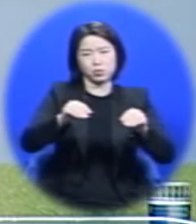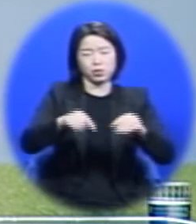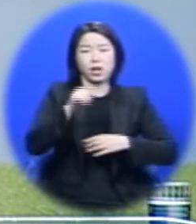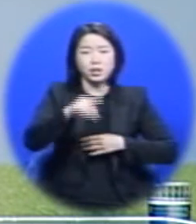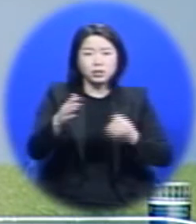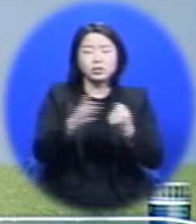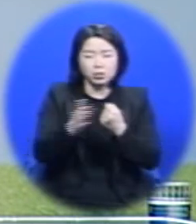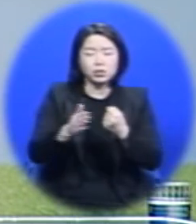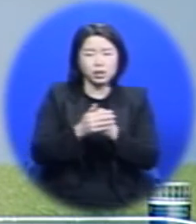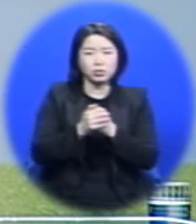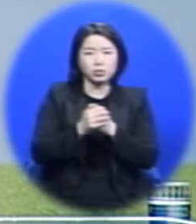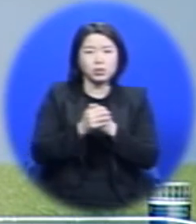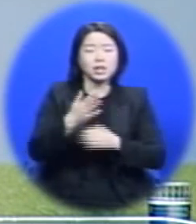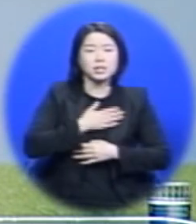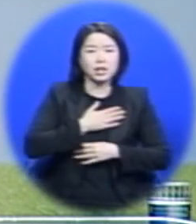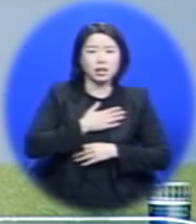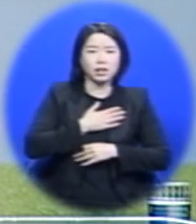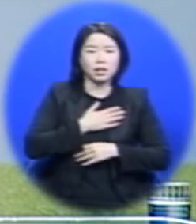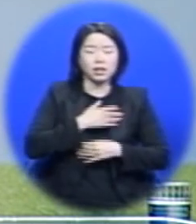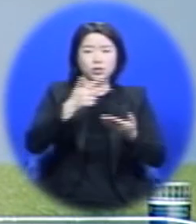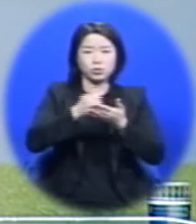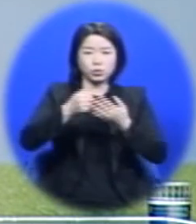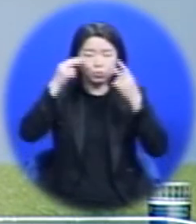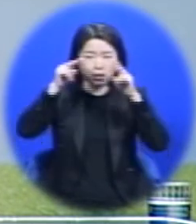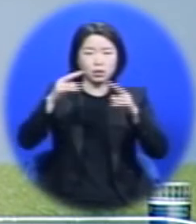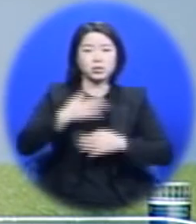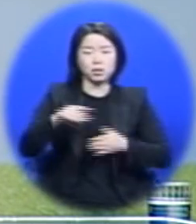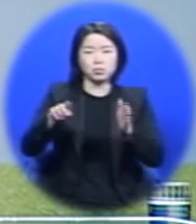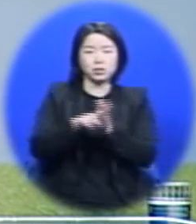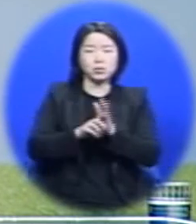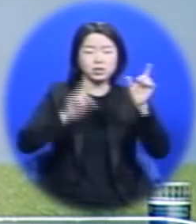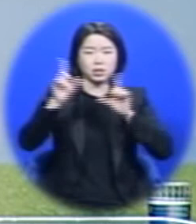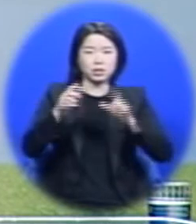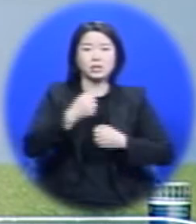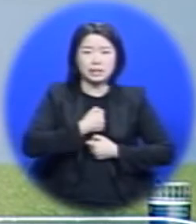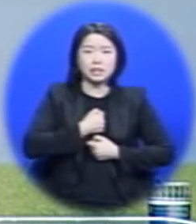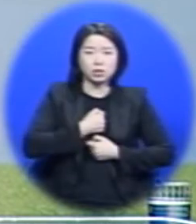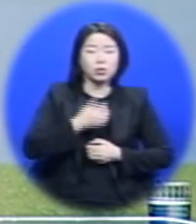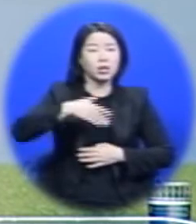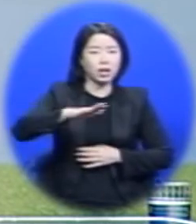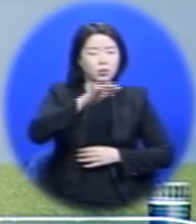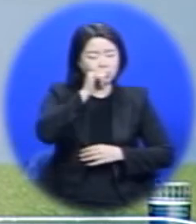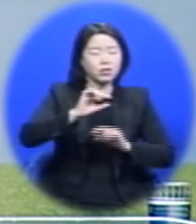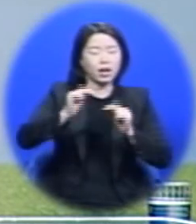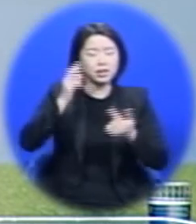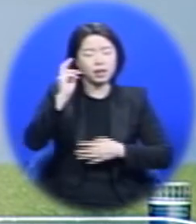때문에라도 제가 제 주님 바라보는 제 믿음의 자세를 지키고 가고 있는 거